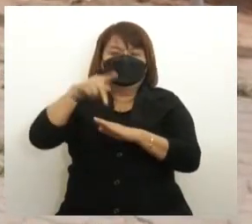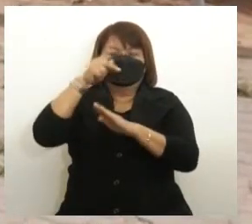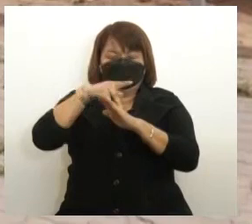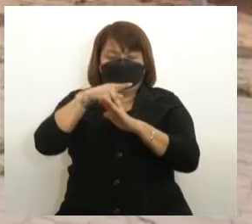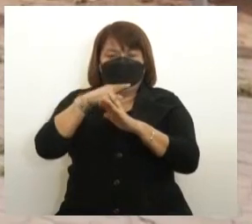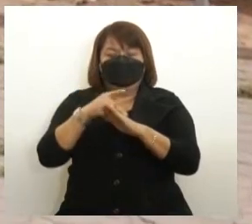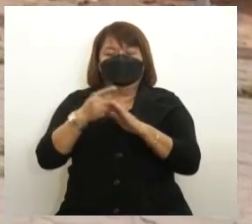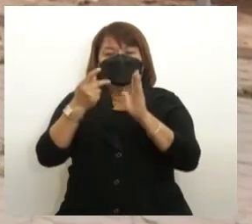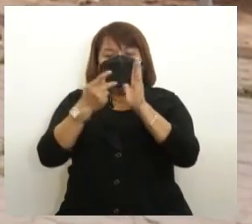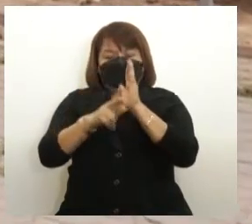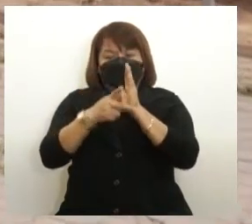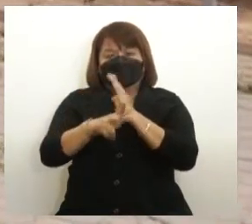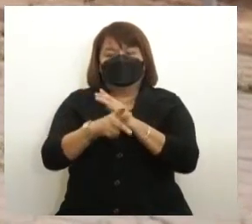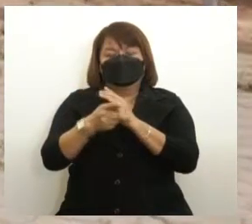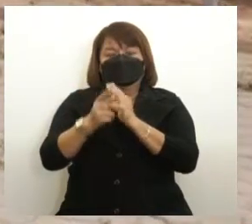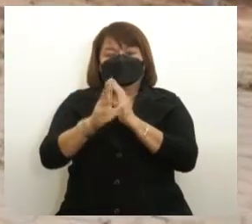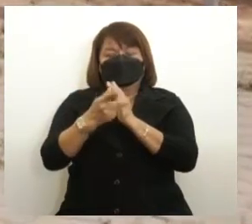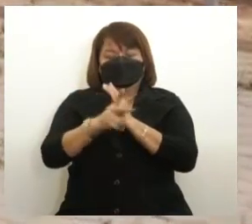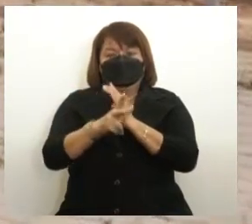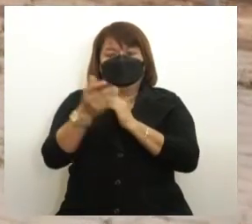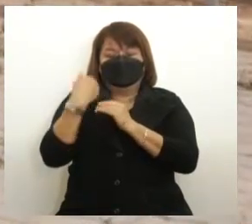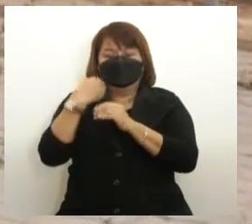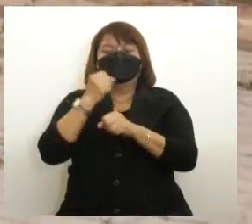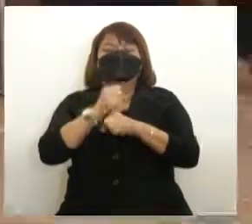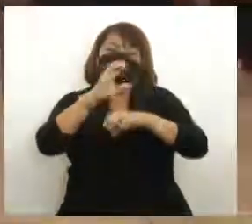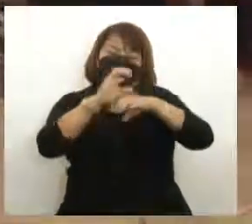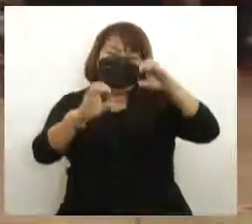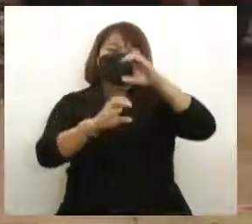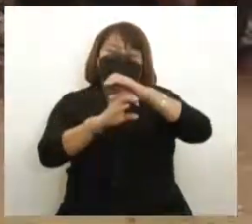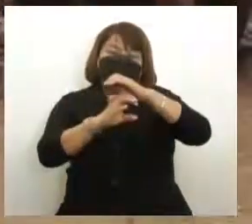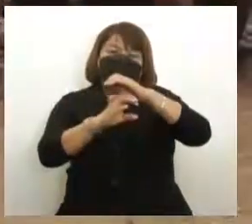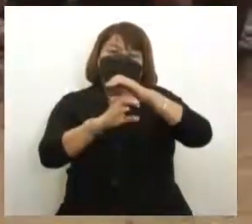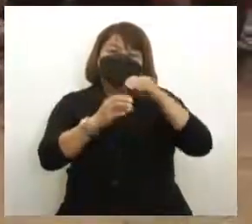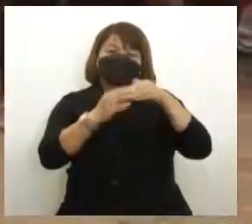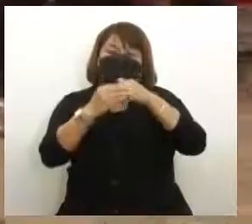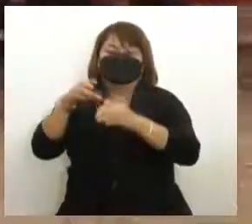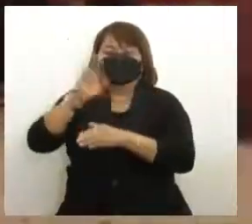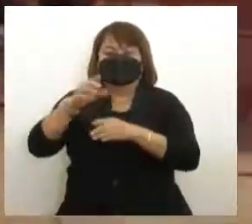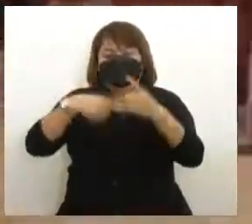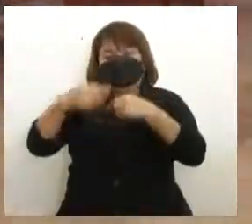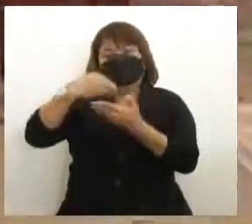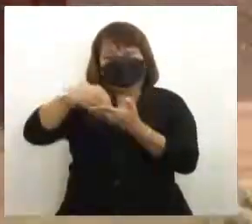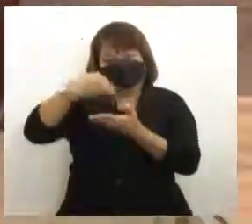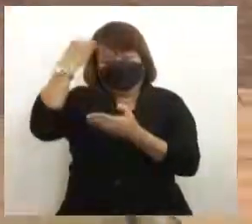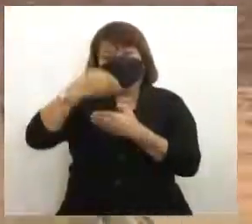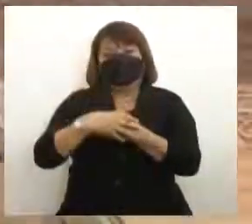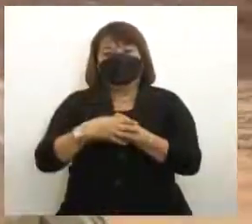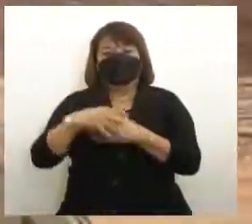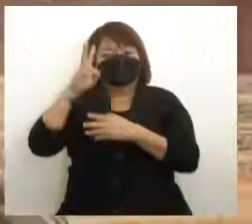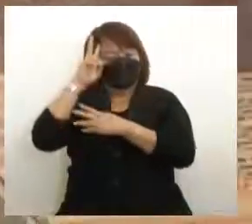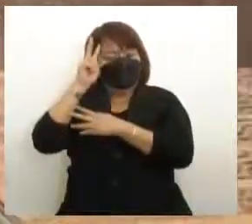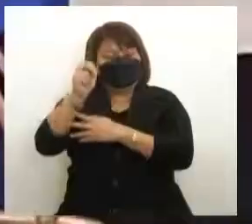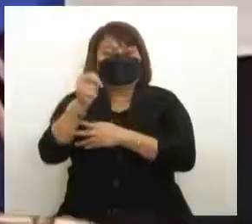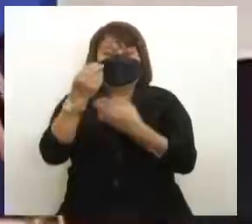าชัยภูมิได้เร่งดำเนินโครงการพาน้องกลับมาเรียนซึ่งเป็นนโยบายเร่งด่